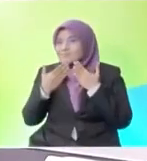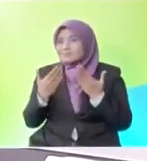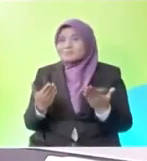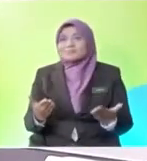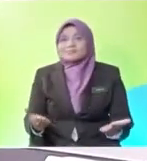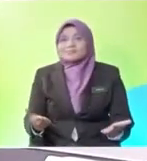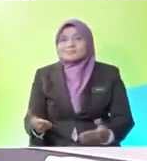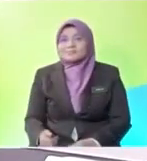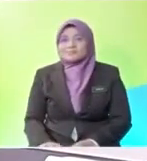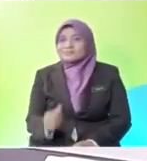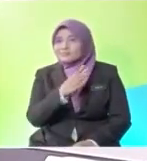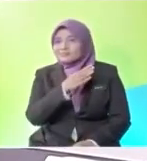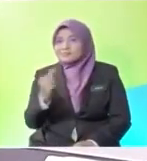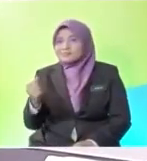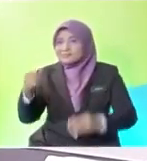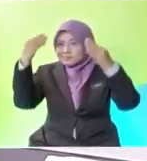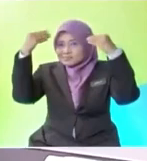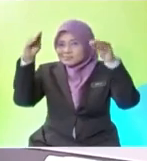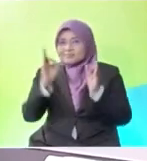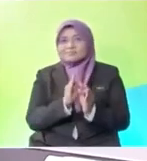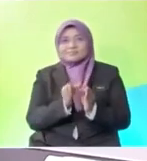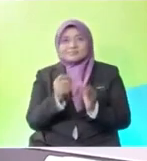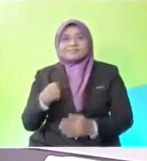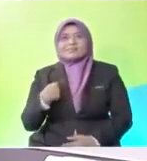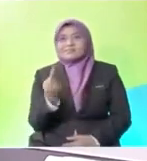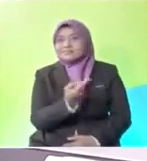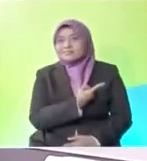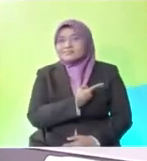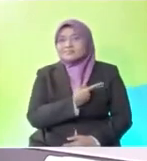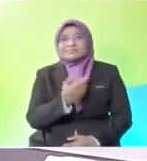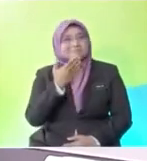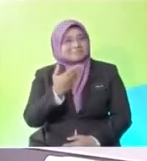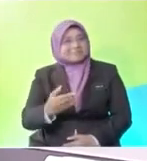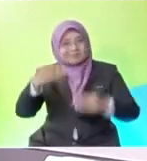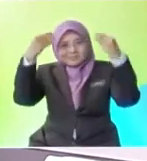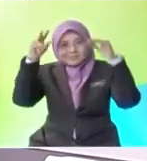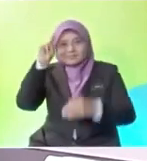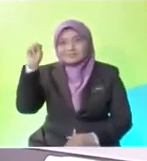dan juga kepada Cikgu Nabila juru bahasa isyarat kita terima